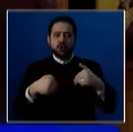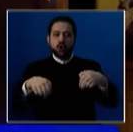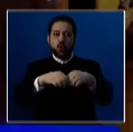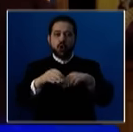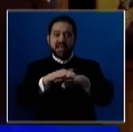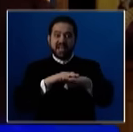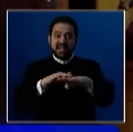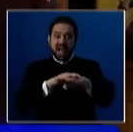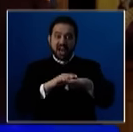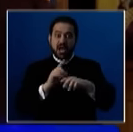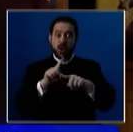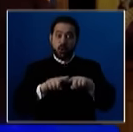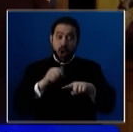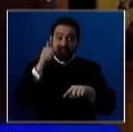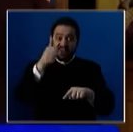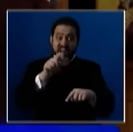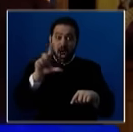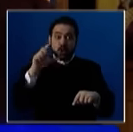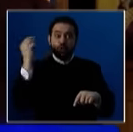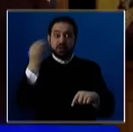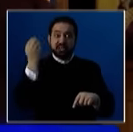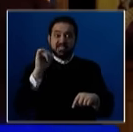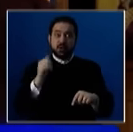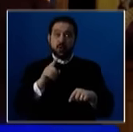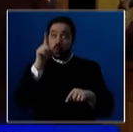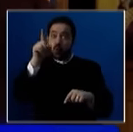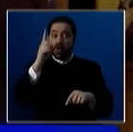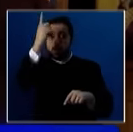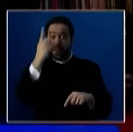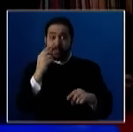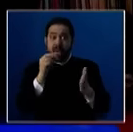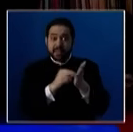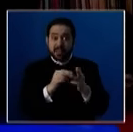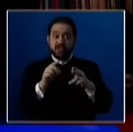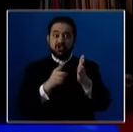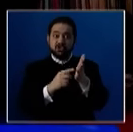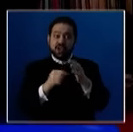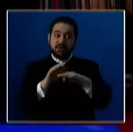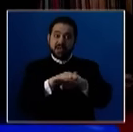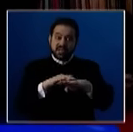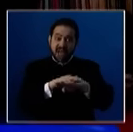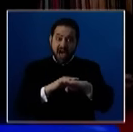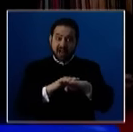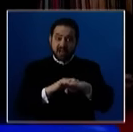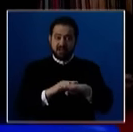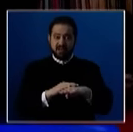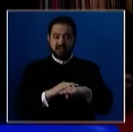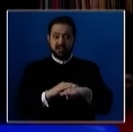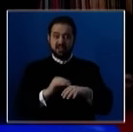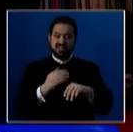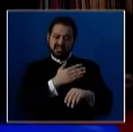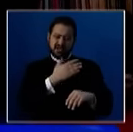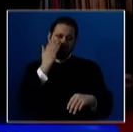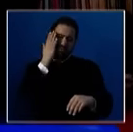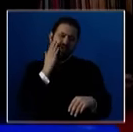adevărat lui Dumnezeu întâi. Întâi să ne cerem iertare lui Dumnezeu și să-L rugăm să mângâie inima fratelui. În al doilea rând să